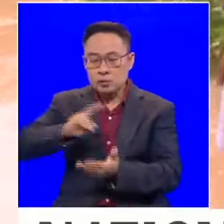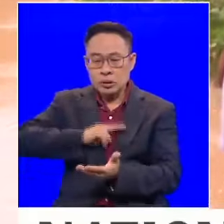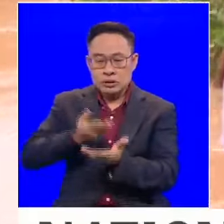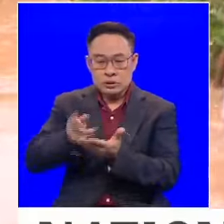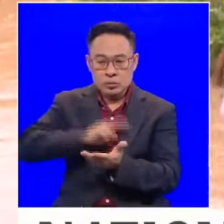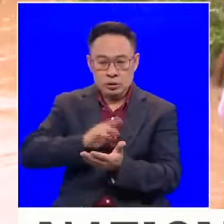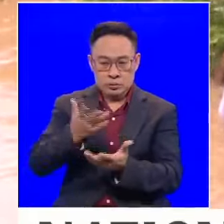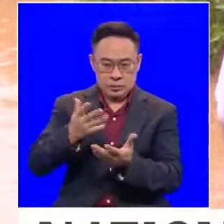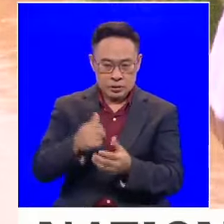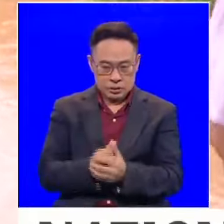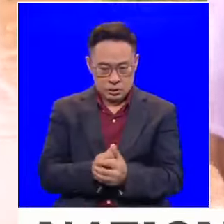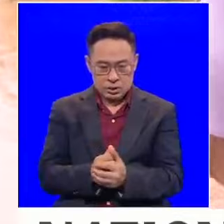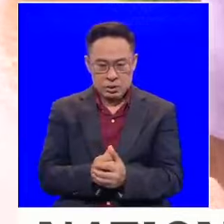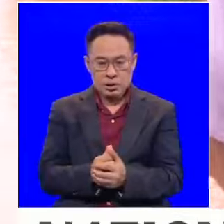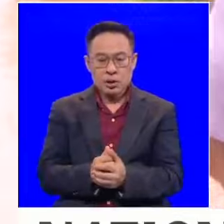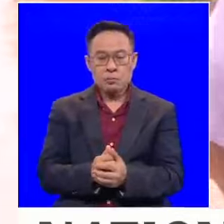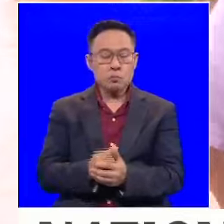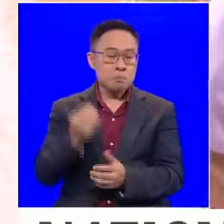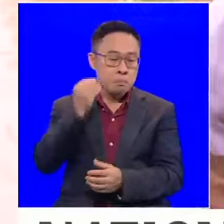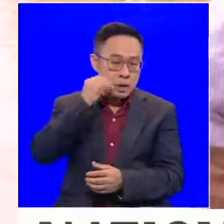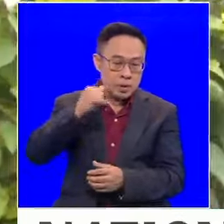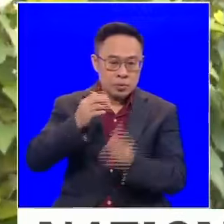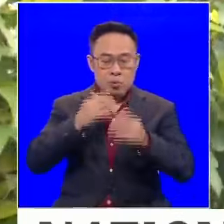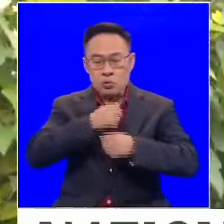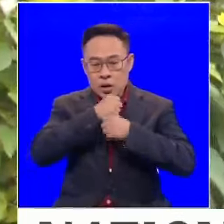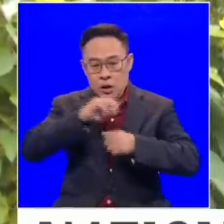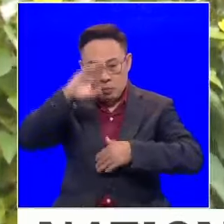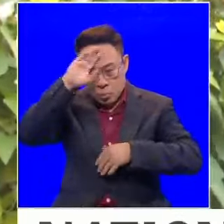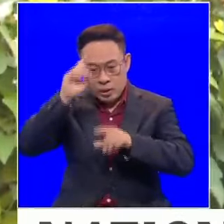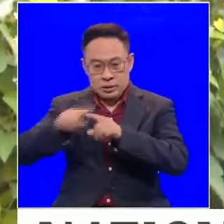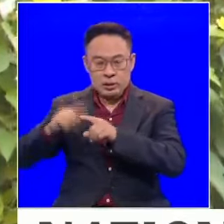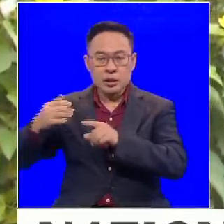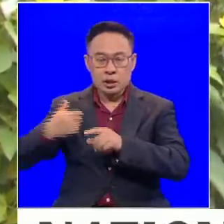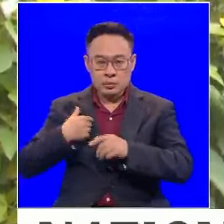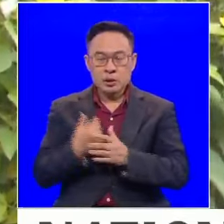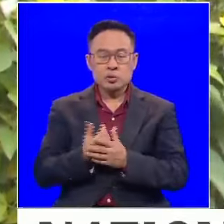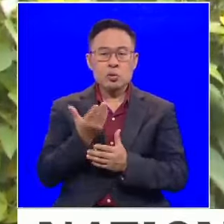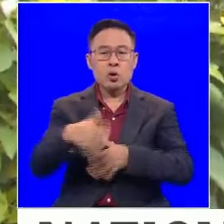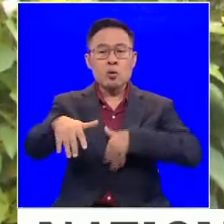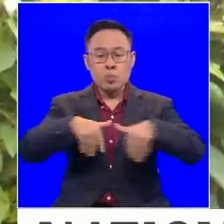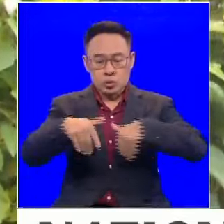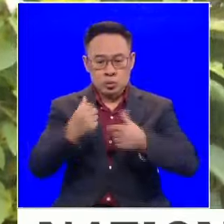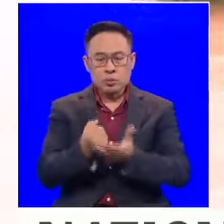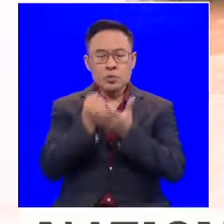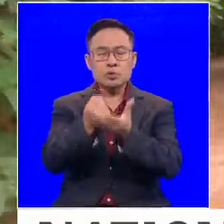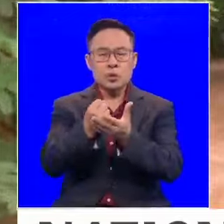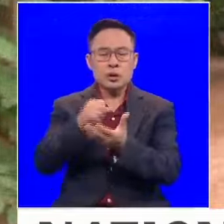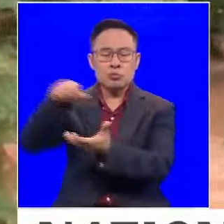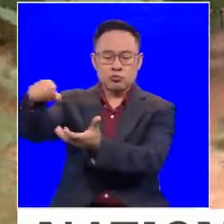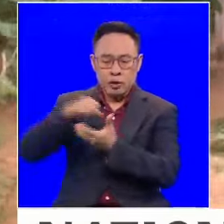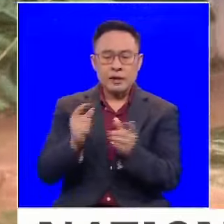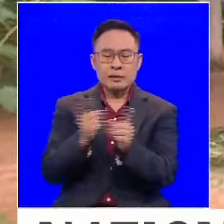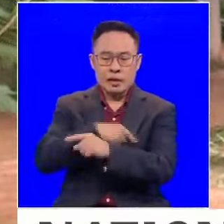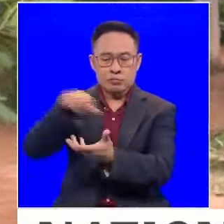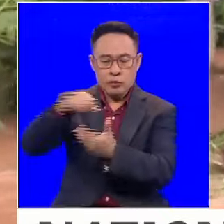างบ้านเนี่ยนะคะก็จะมีผู้ป่วยผู้สูงอายุอยู่ก็จะต้องให้ชาวบ้านที่อยู่บ้านข้างเคียงนั้นออกไปรับน้ำรับอาหารนะคะเข้ามาให้ด้ว